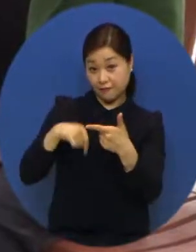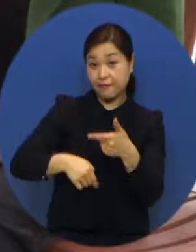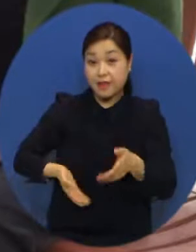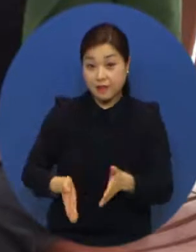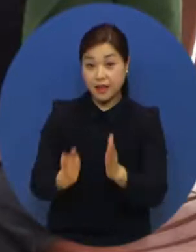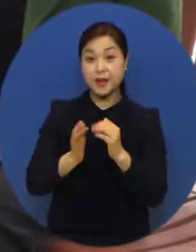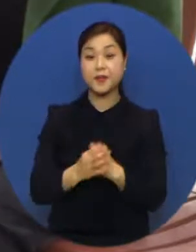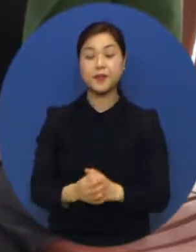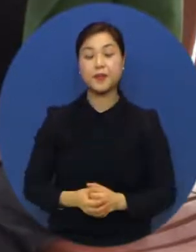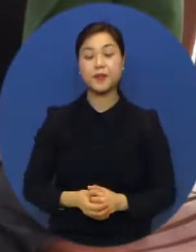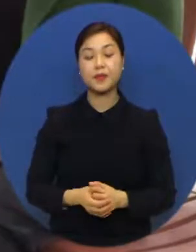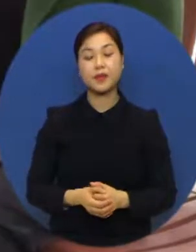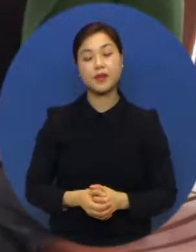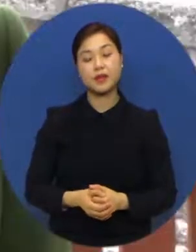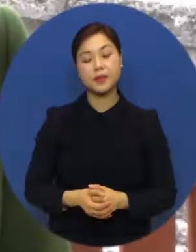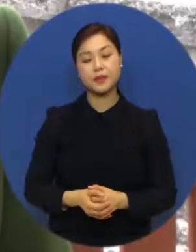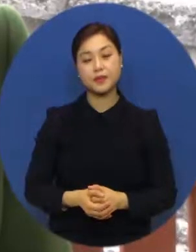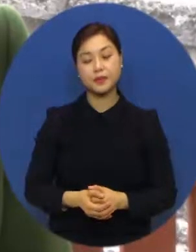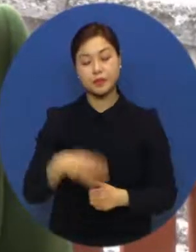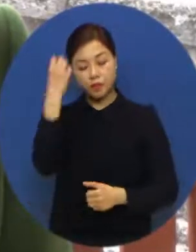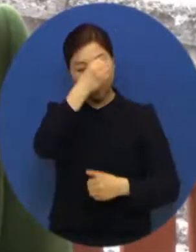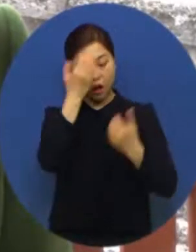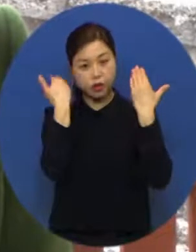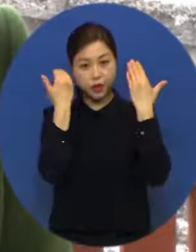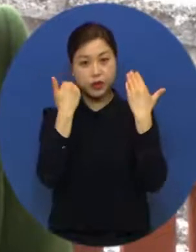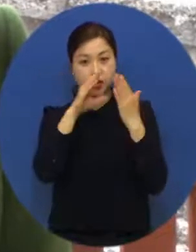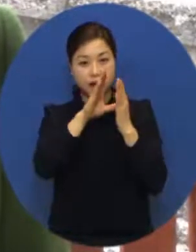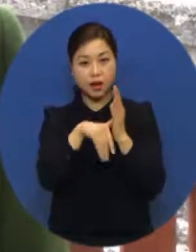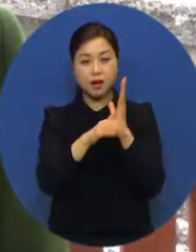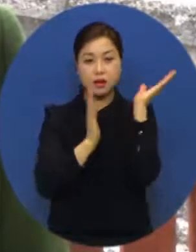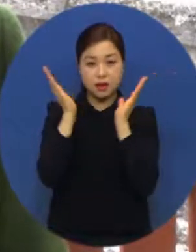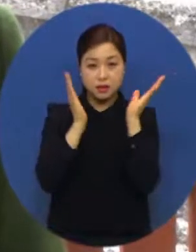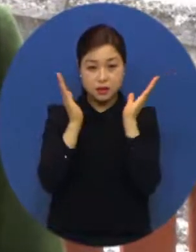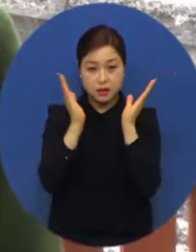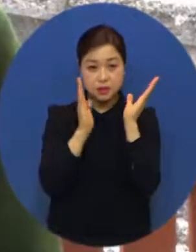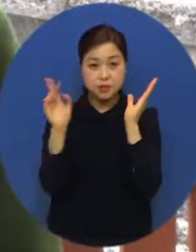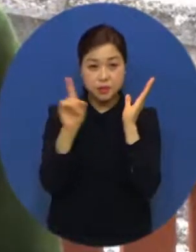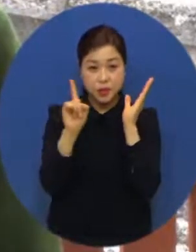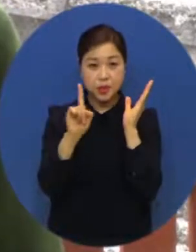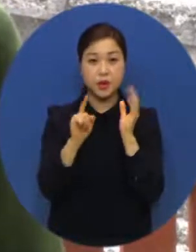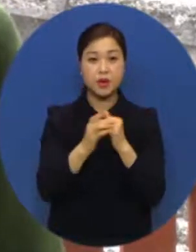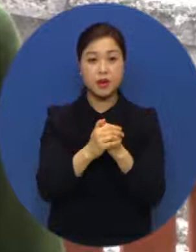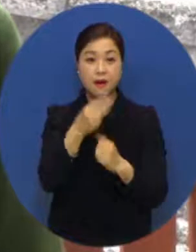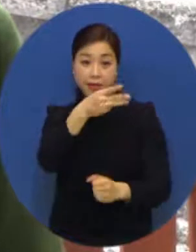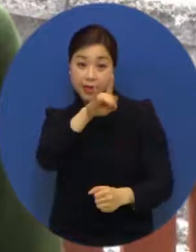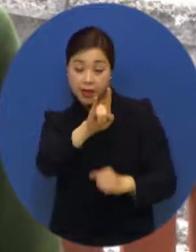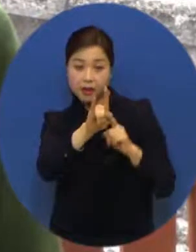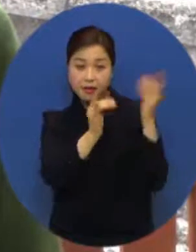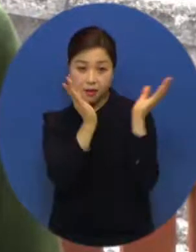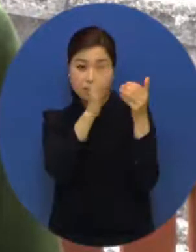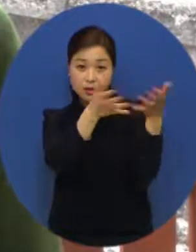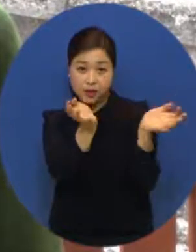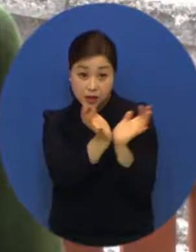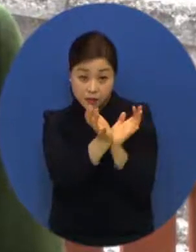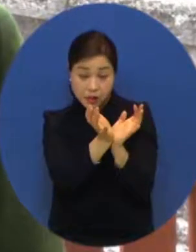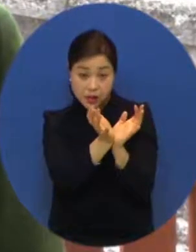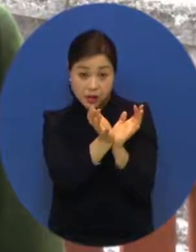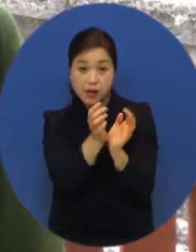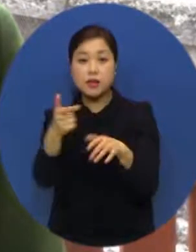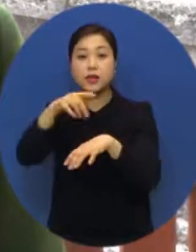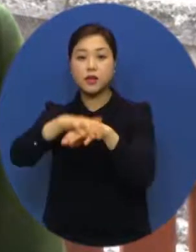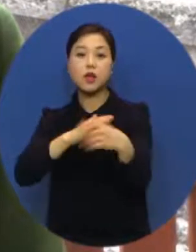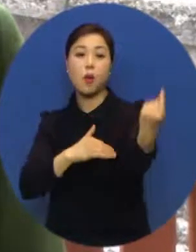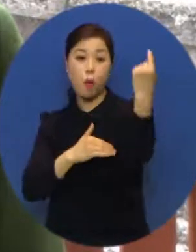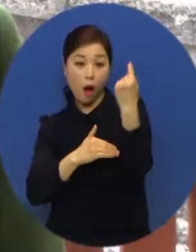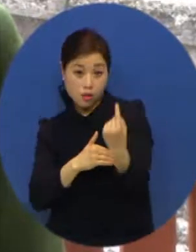네. 그래서 부산에 태어났는데 고등학교 때 연극 태라는 연극이 대전에 왔는데 제가 그걸 보고 아,